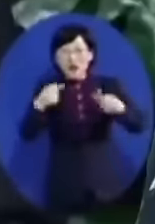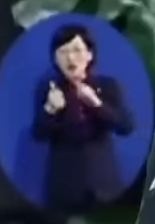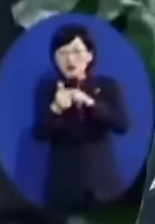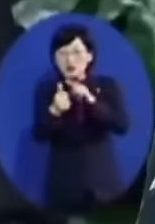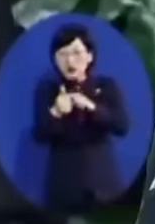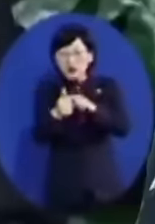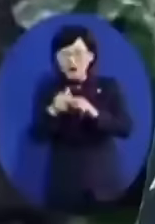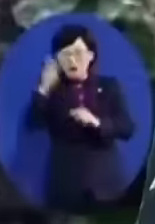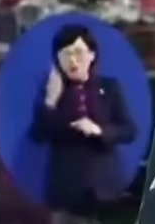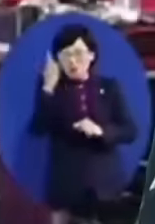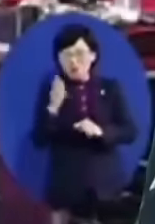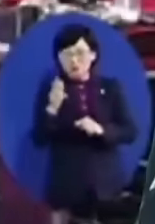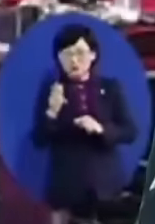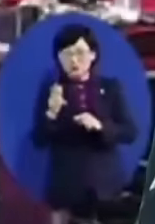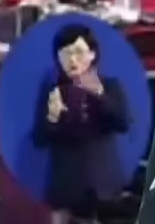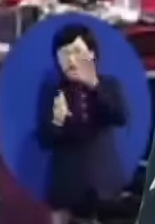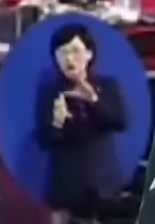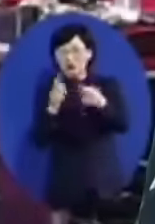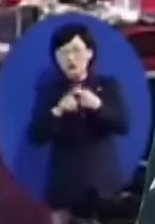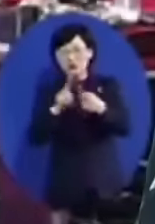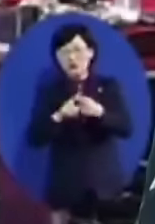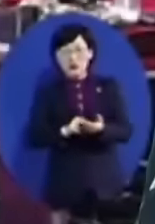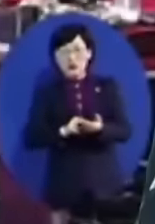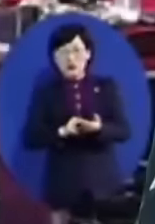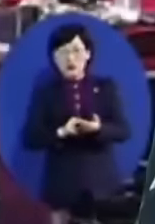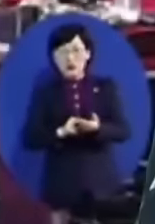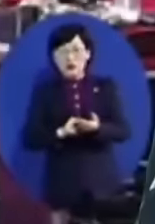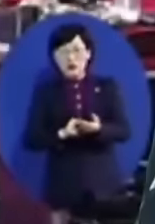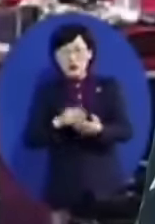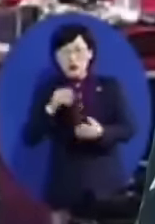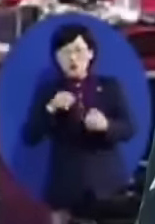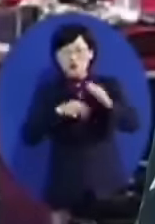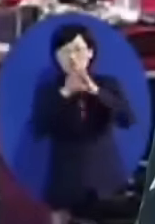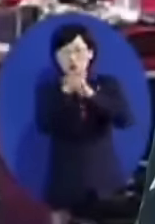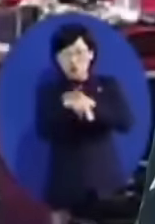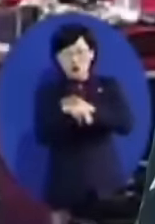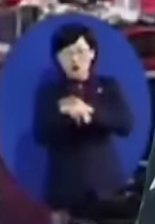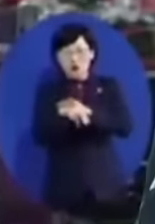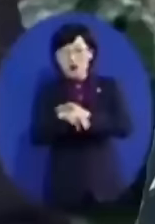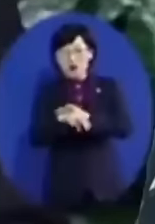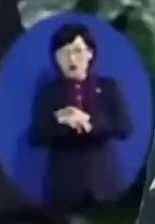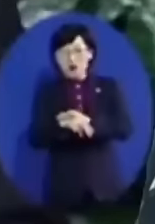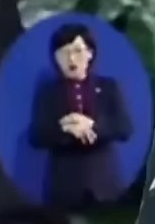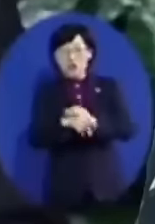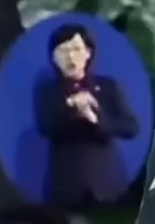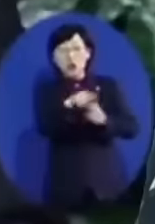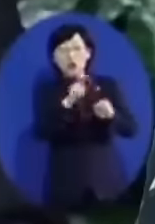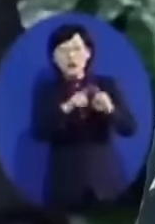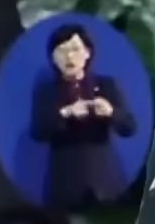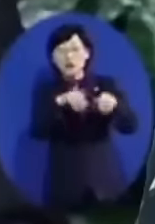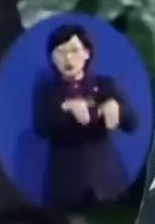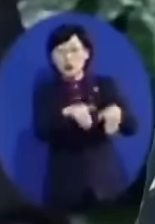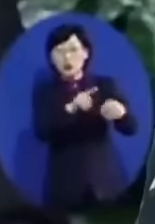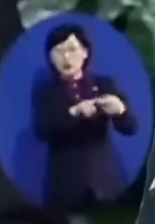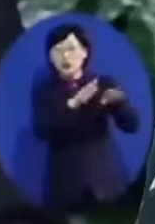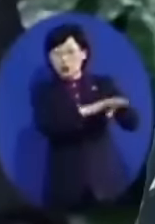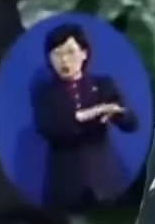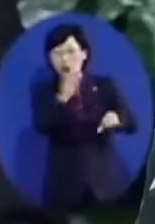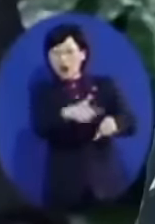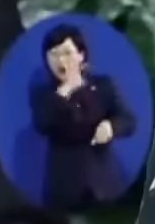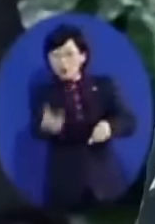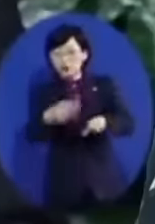협박과 공갈에 견디지 못하고 일어나서 도망을 치고 거기에서 종을 두고 하늘로 하루길을